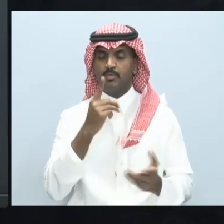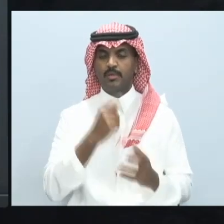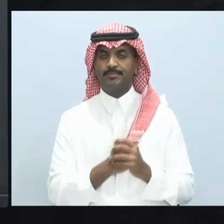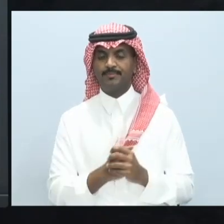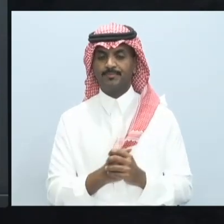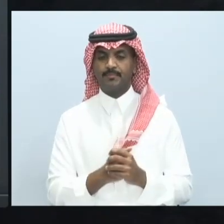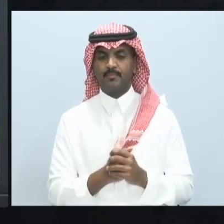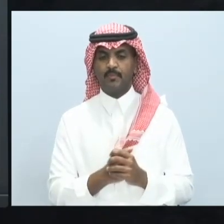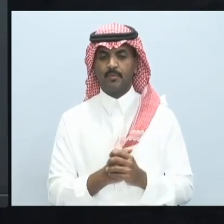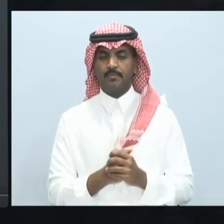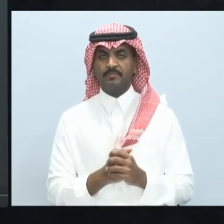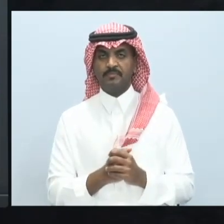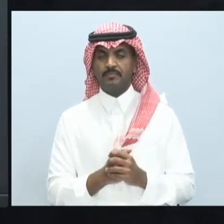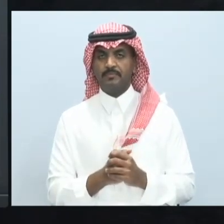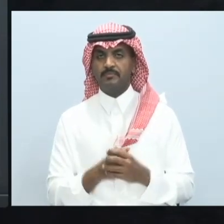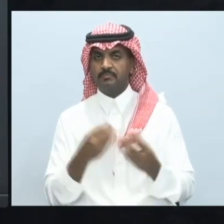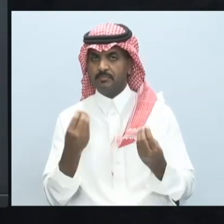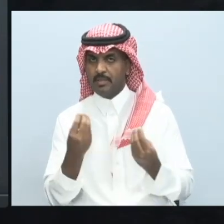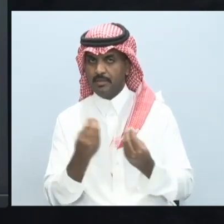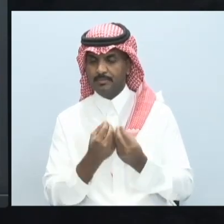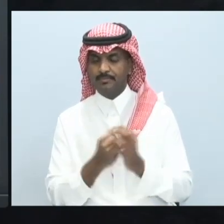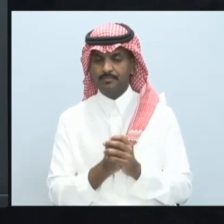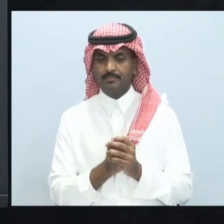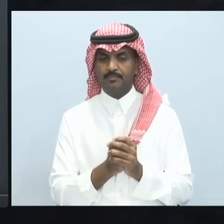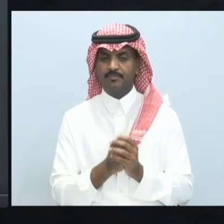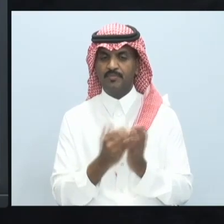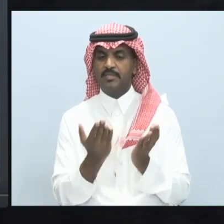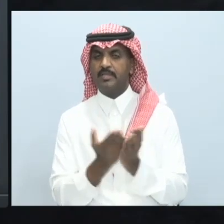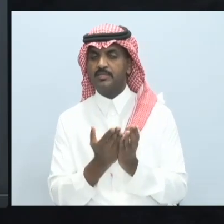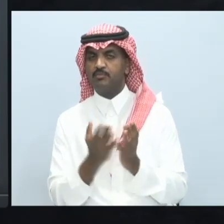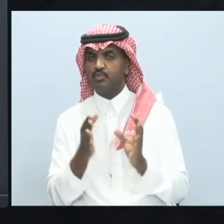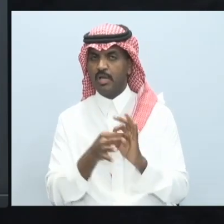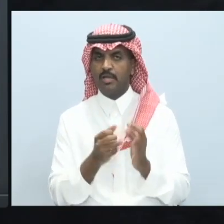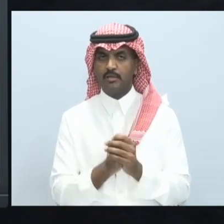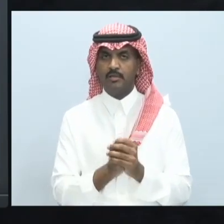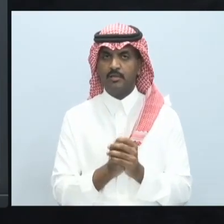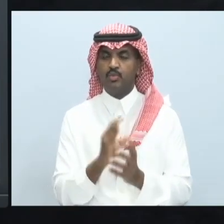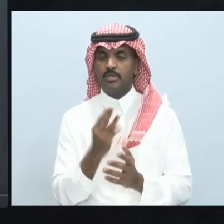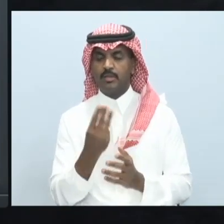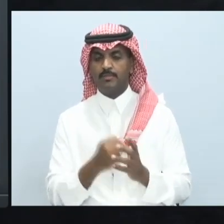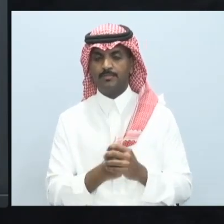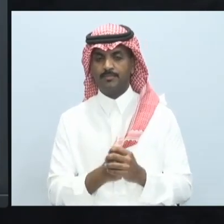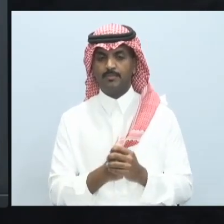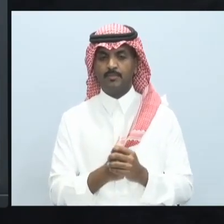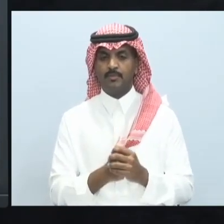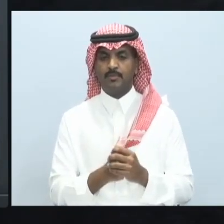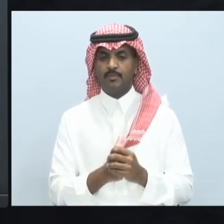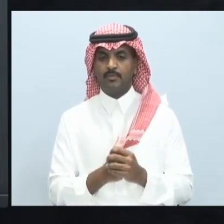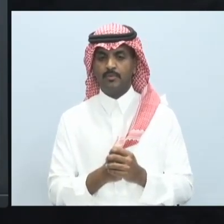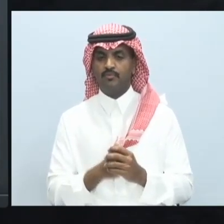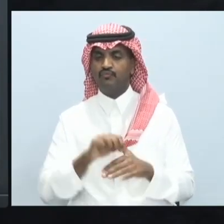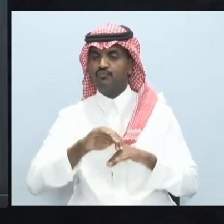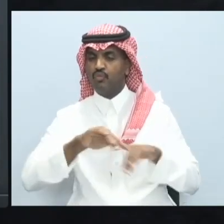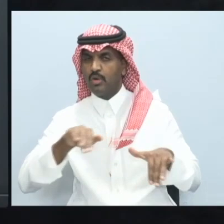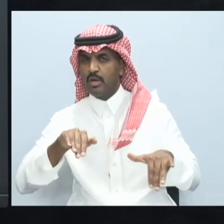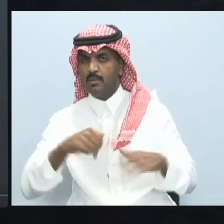وبياكم واهلا وسهلا بكم معنا في درس متعلق بالوحده الثالثه وهي في الفرقه